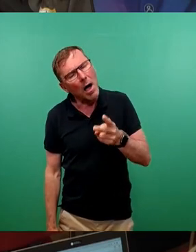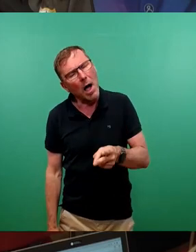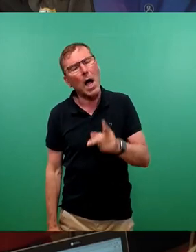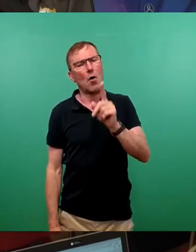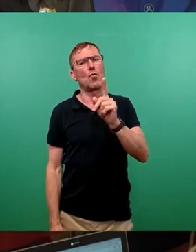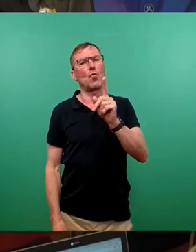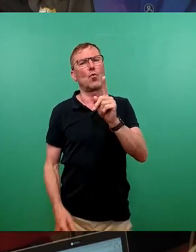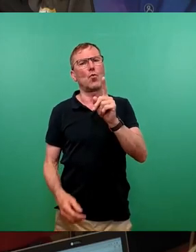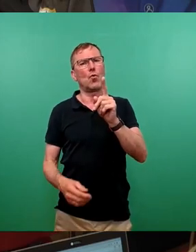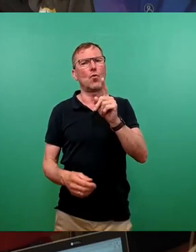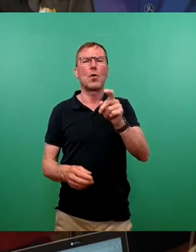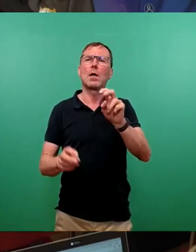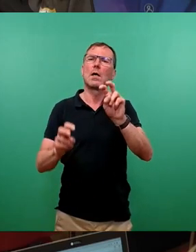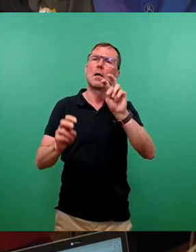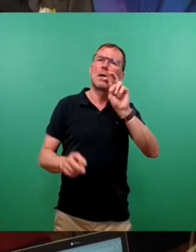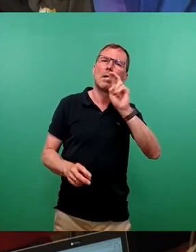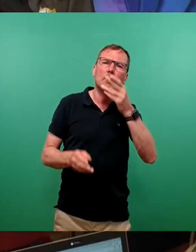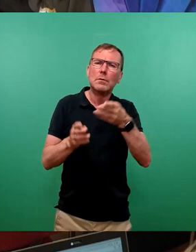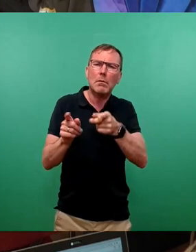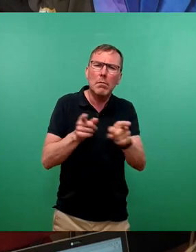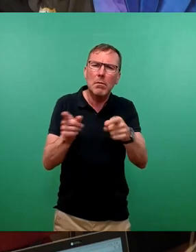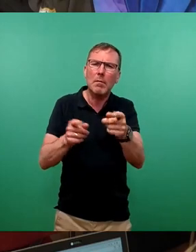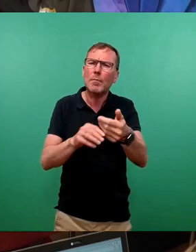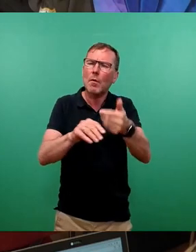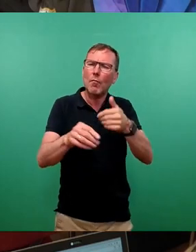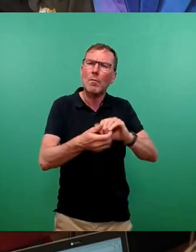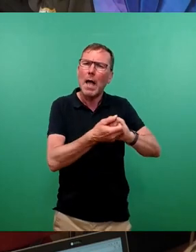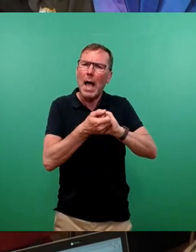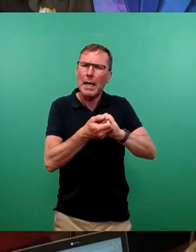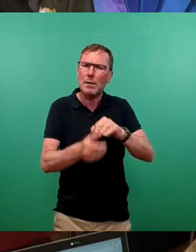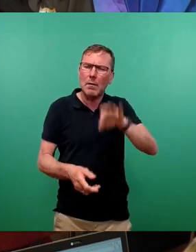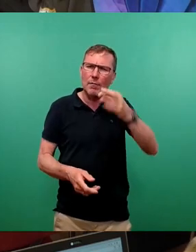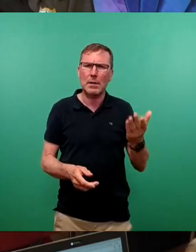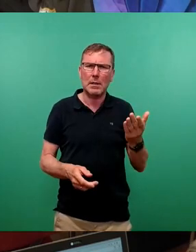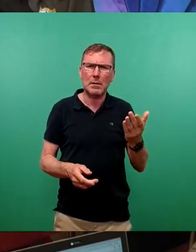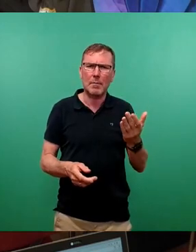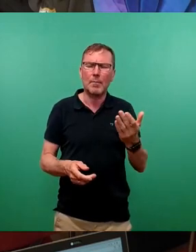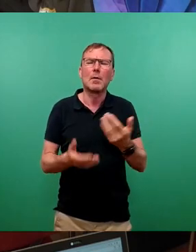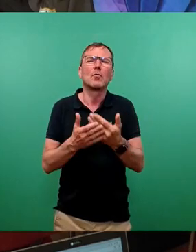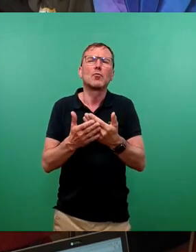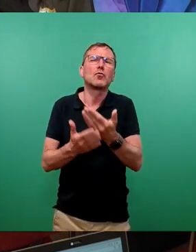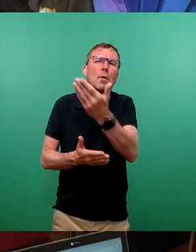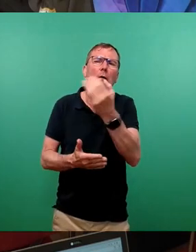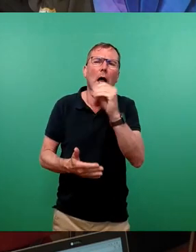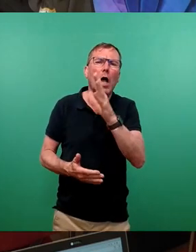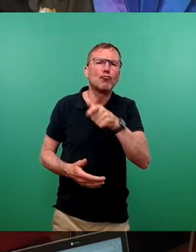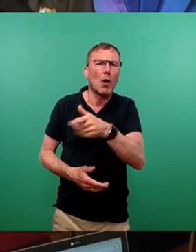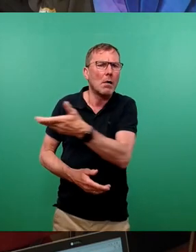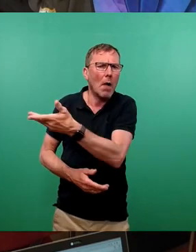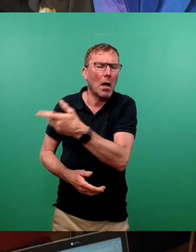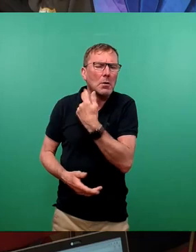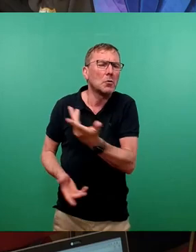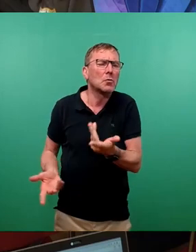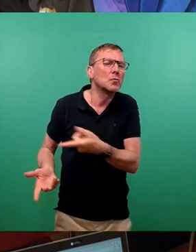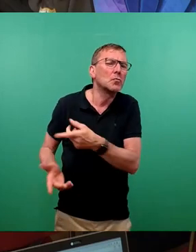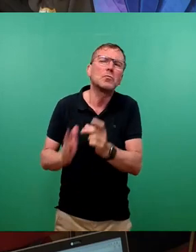die Versuche dahingehend im Vorfeld eine Einigung zu finden, in dem auch zum Beispiel Herr Scholbach gesagt hätte, die